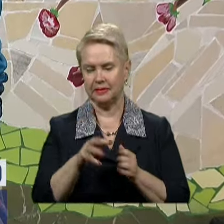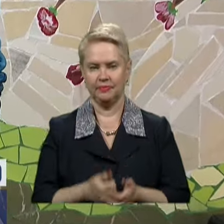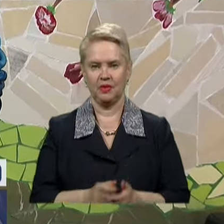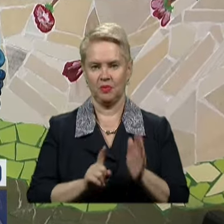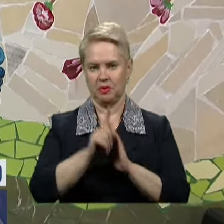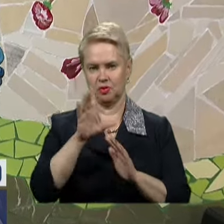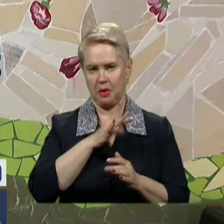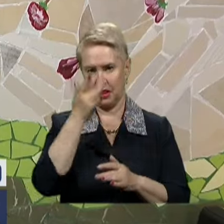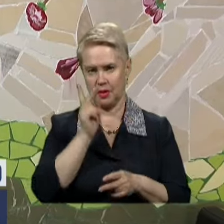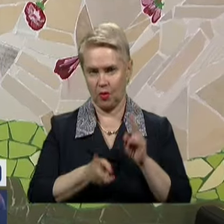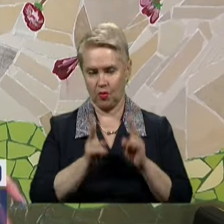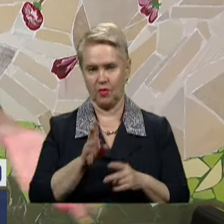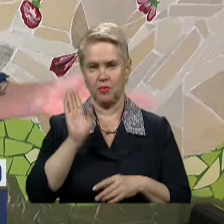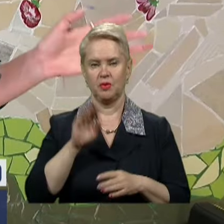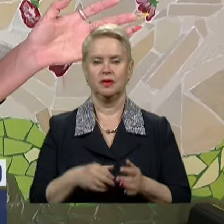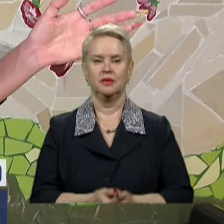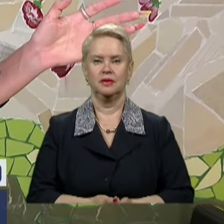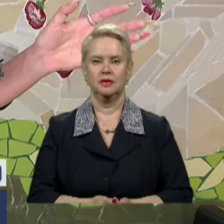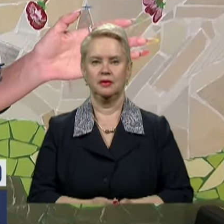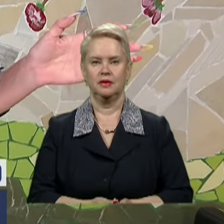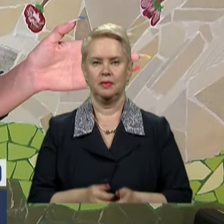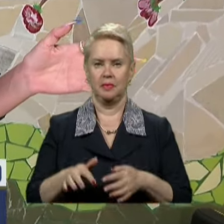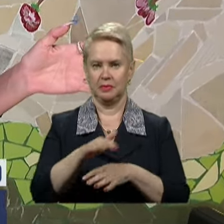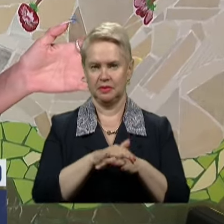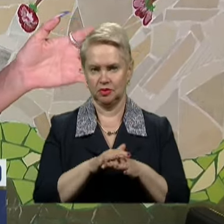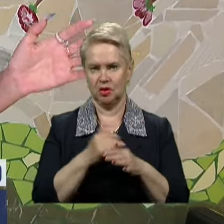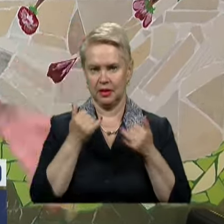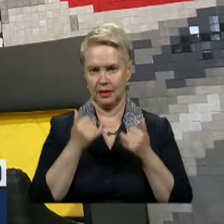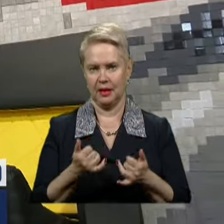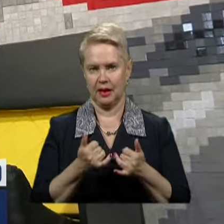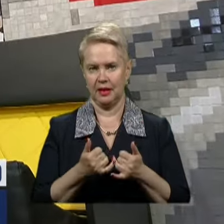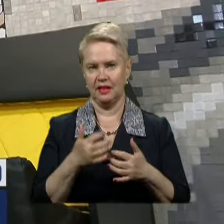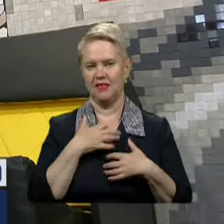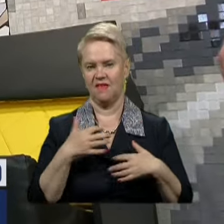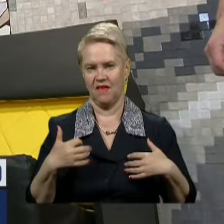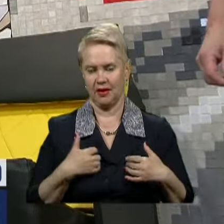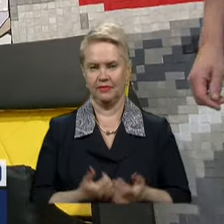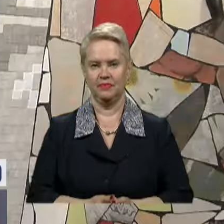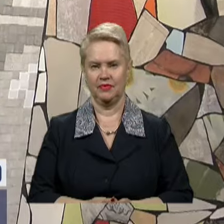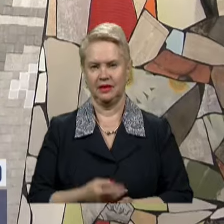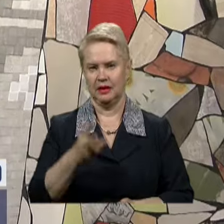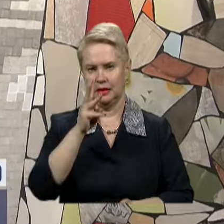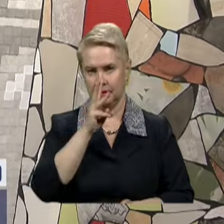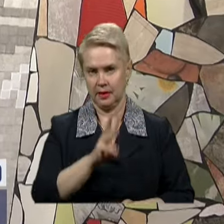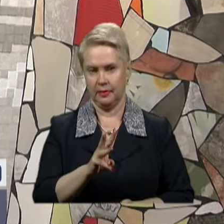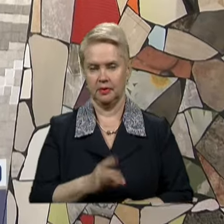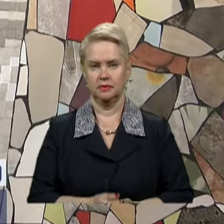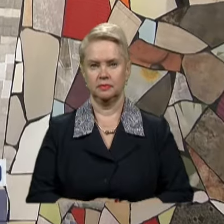Спочатку була літня кухня, потім приміщення для тварин. Десь 3 місяці